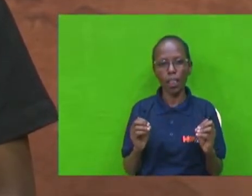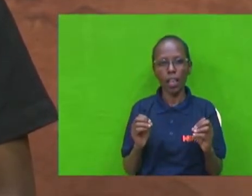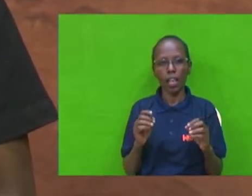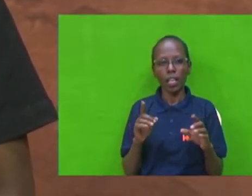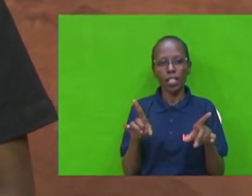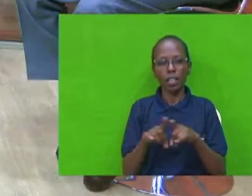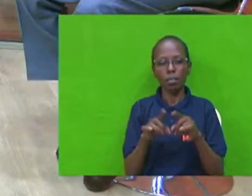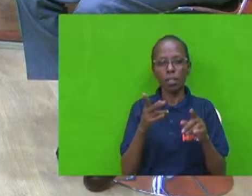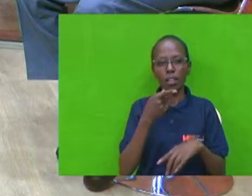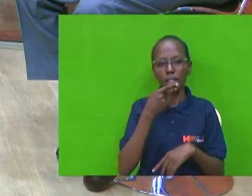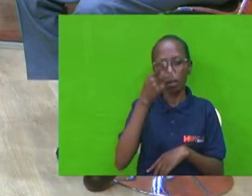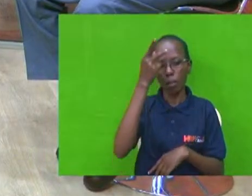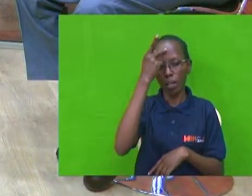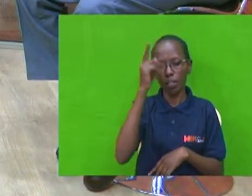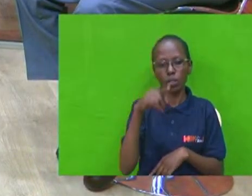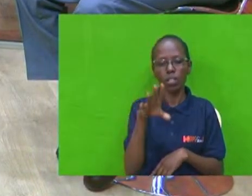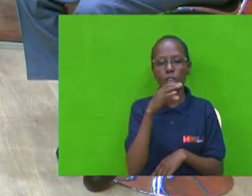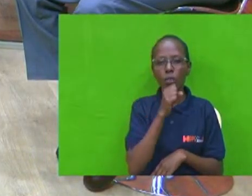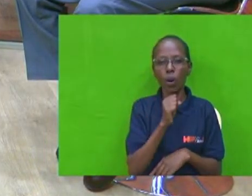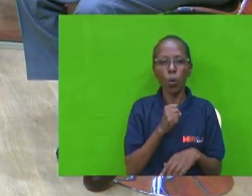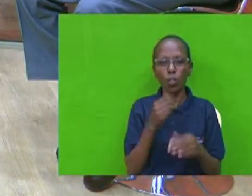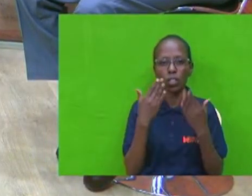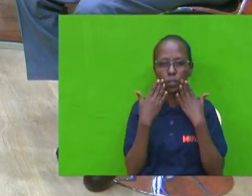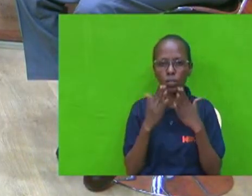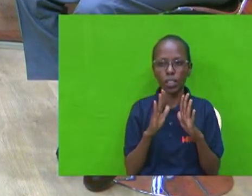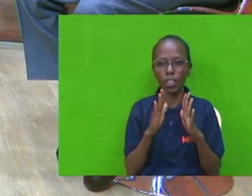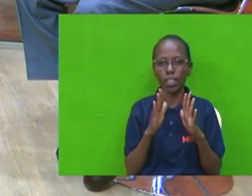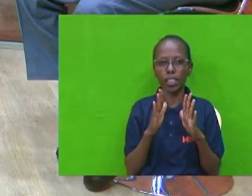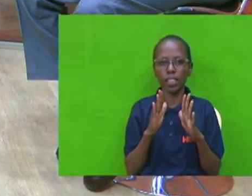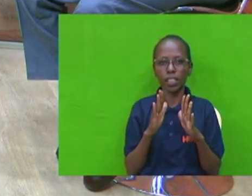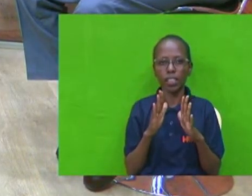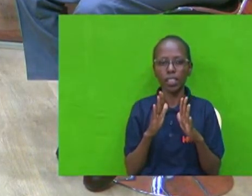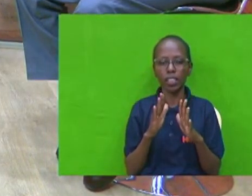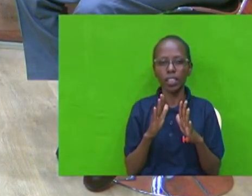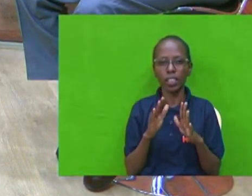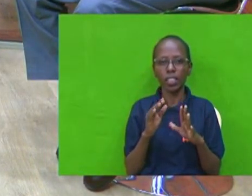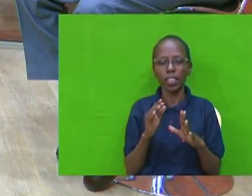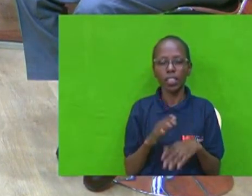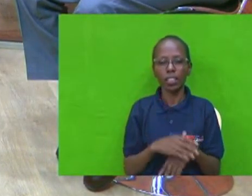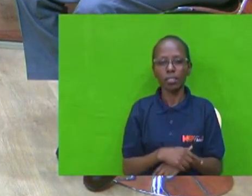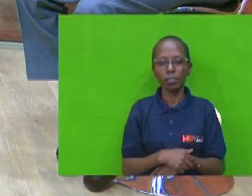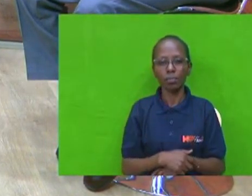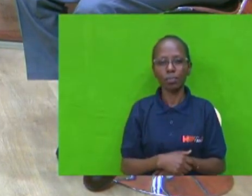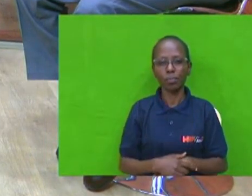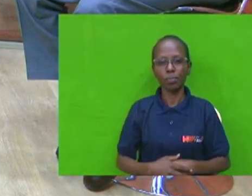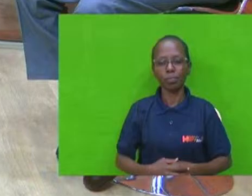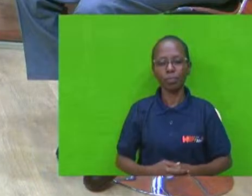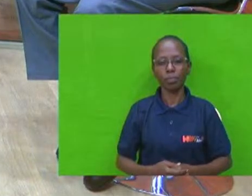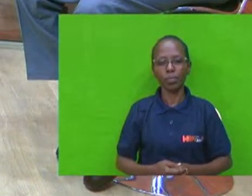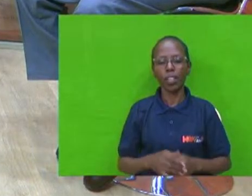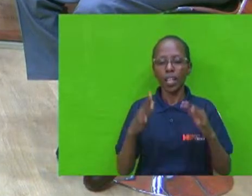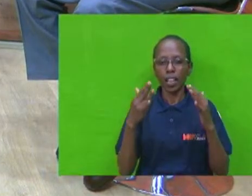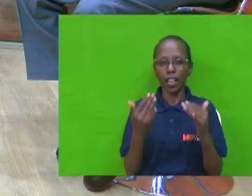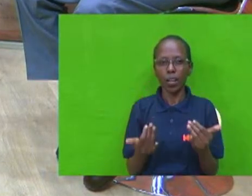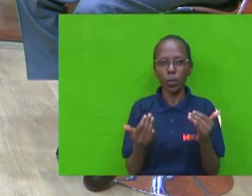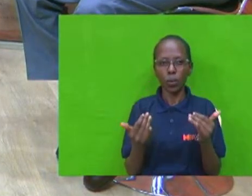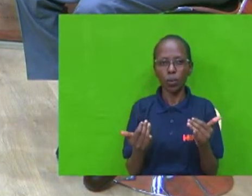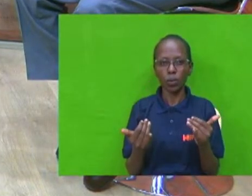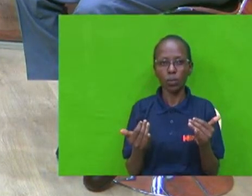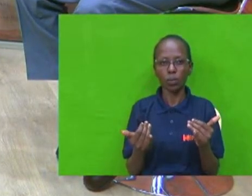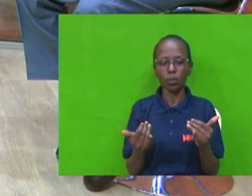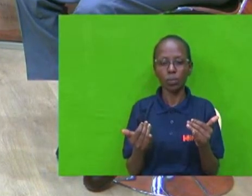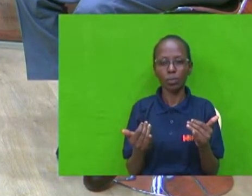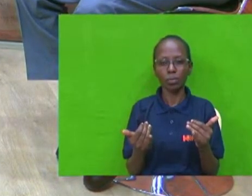wazazi wako wewe ni mzee sasa. Wazazi wako kama bado wanaishi miaka. Ah, ni kweli. Sasa mwalimu